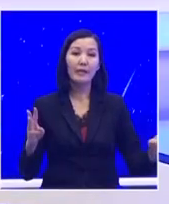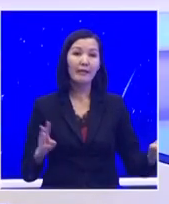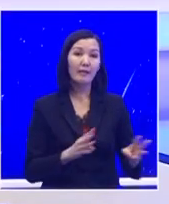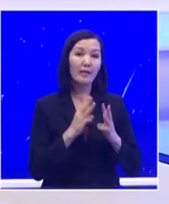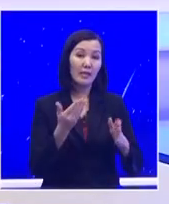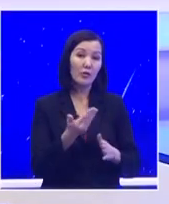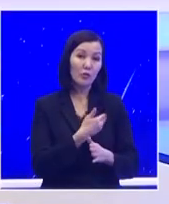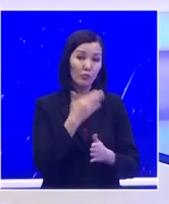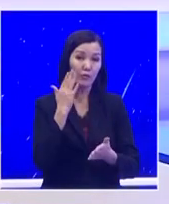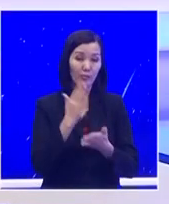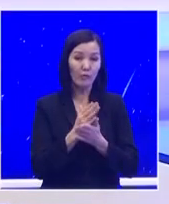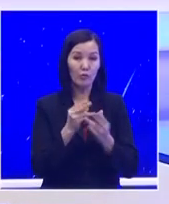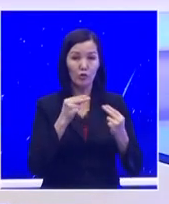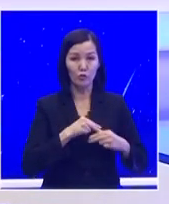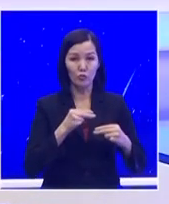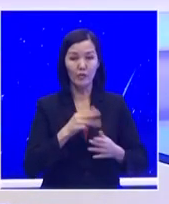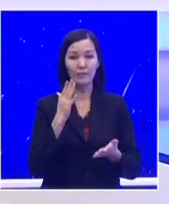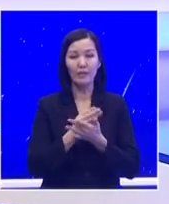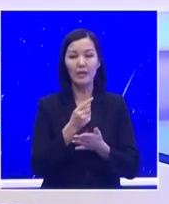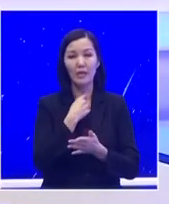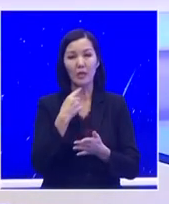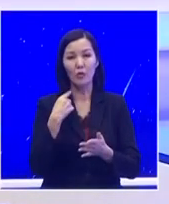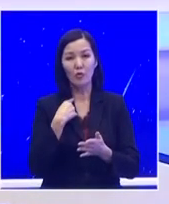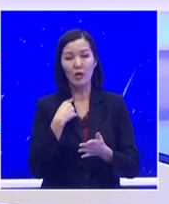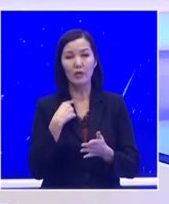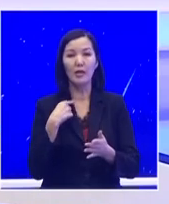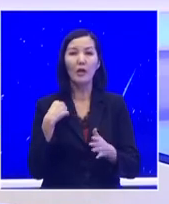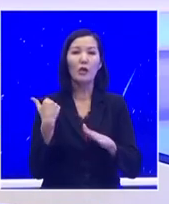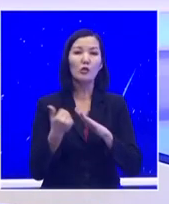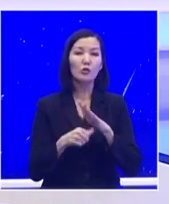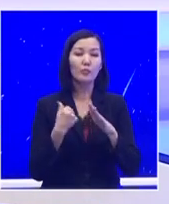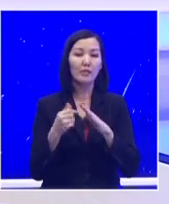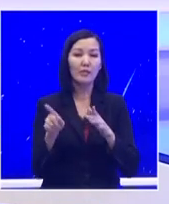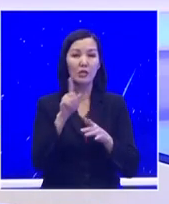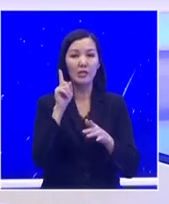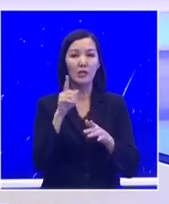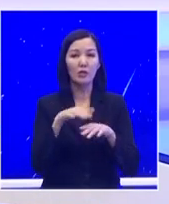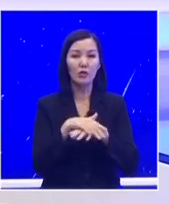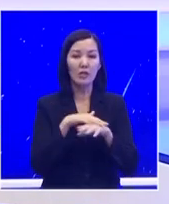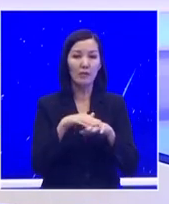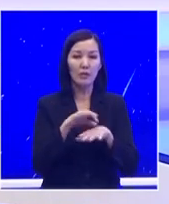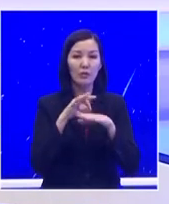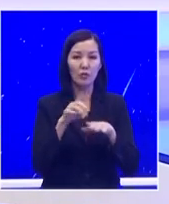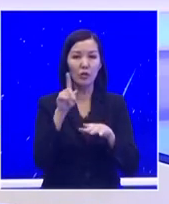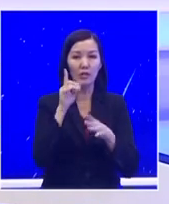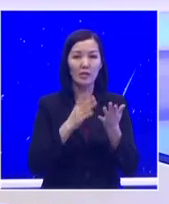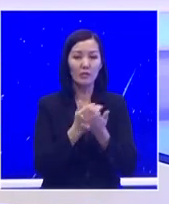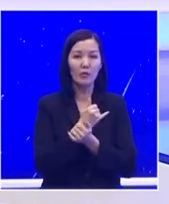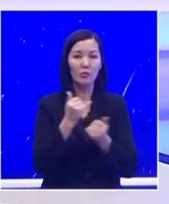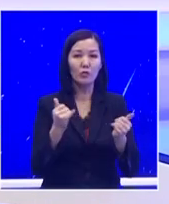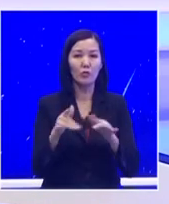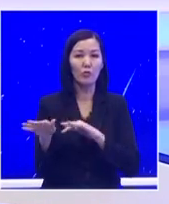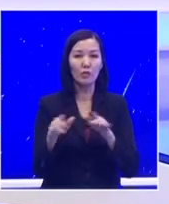Ниет болса, жұмыс бар. Талдықорғанда жұмыссыз жастар үшін бос орындар жәрмеңкесі өтті. Жастарға қызмет көрсету орталығында ұйымдастырылған